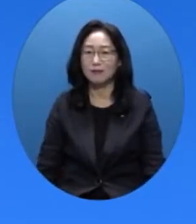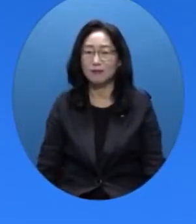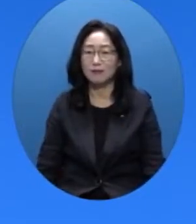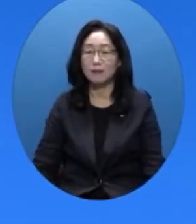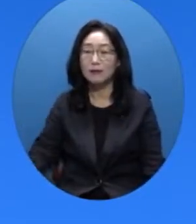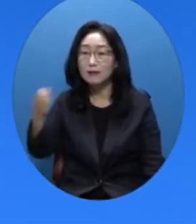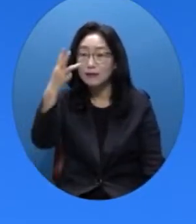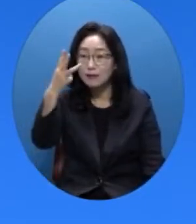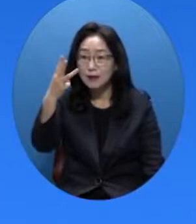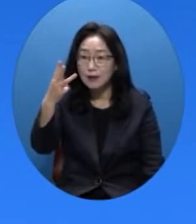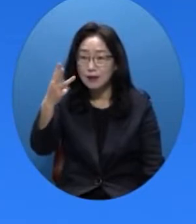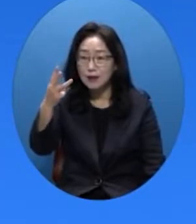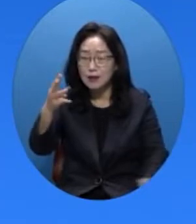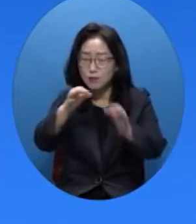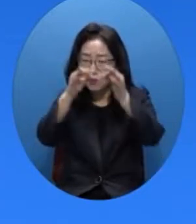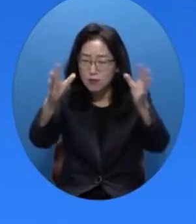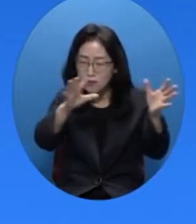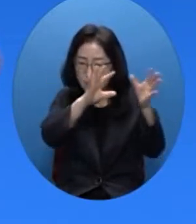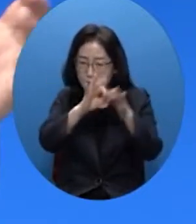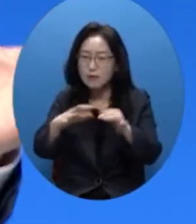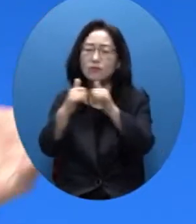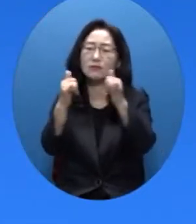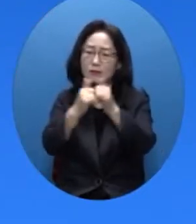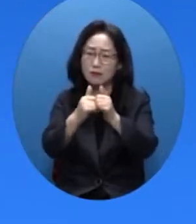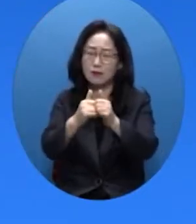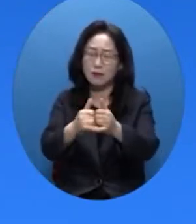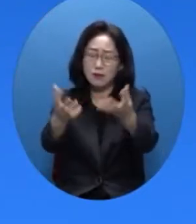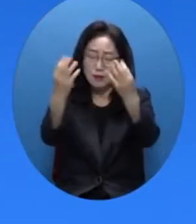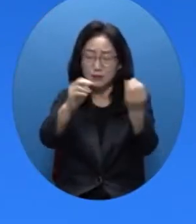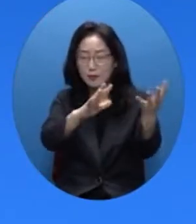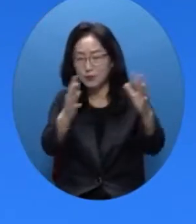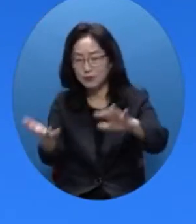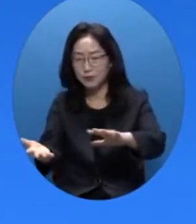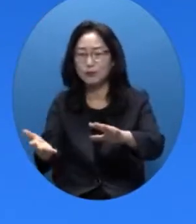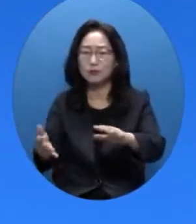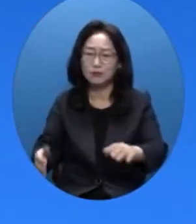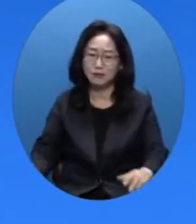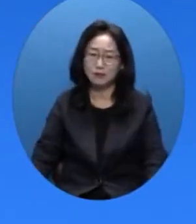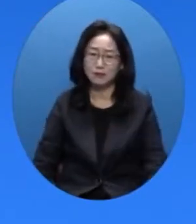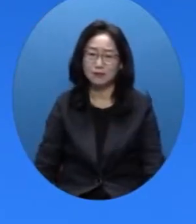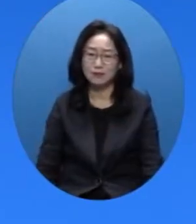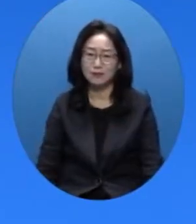석 달이 지나도 전쟁이 끝이 보이지 않습니다 수많은 희생자가 나고 있습니다